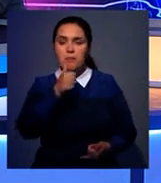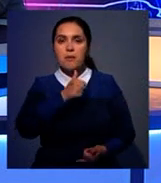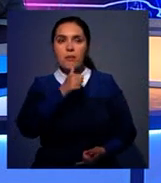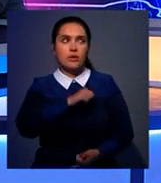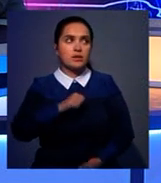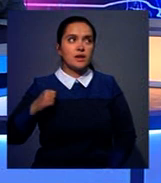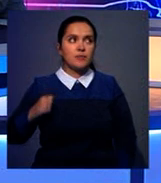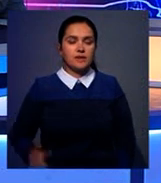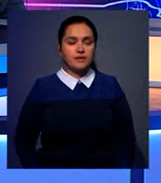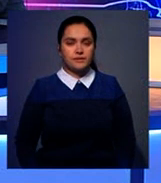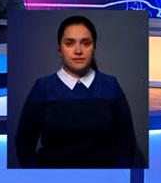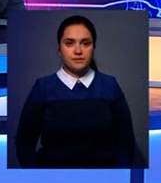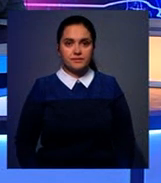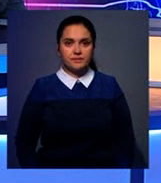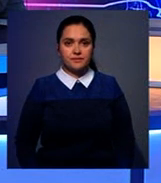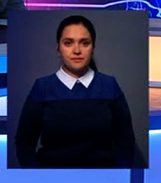сами?